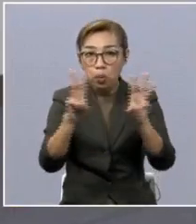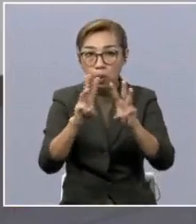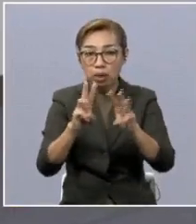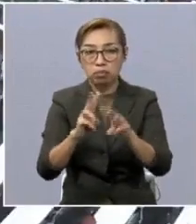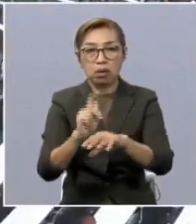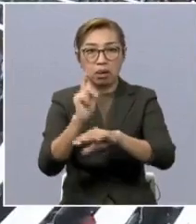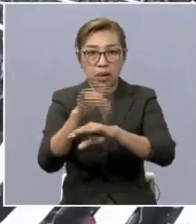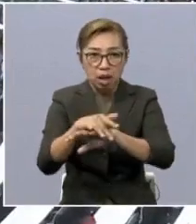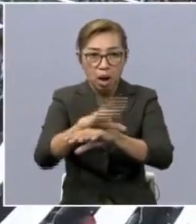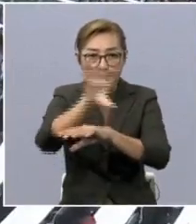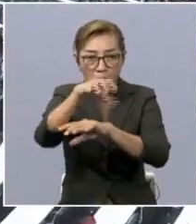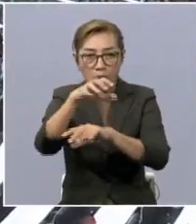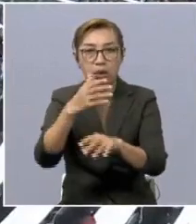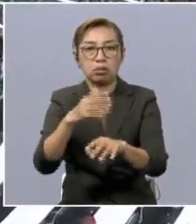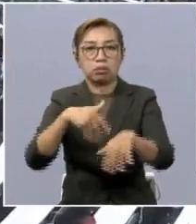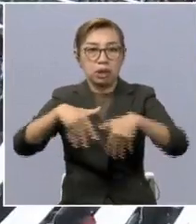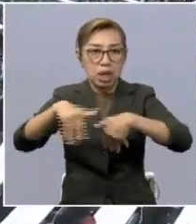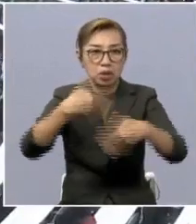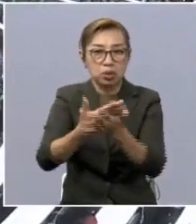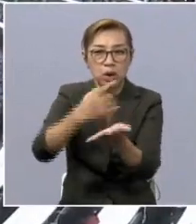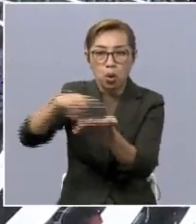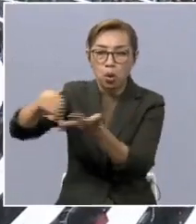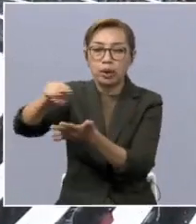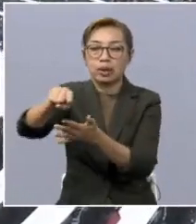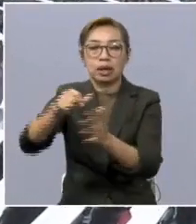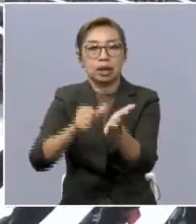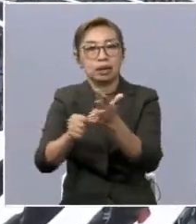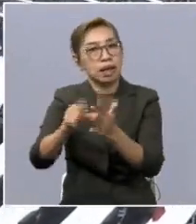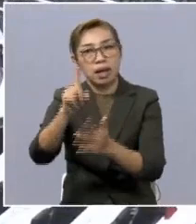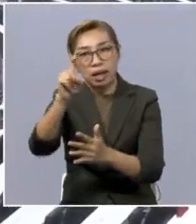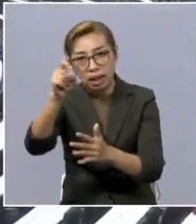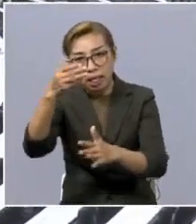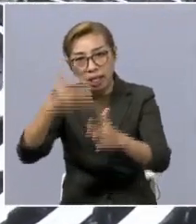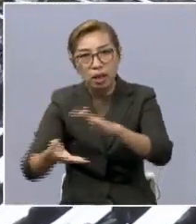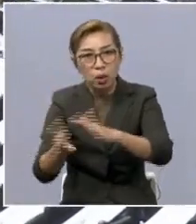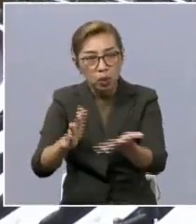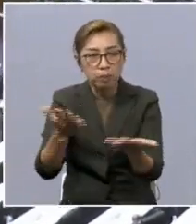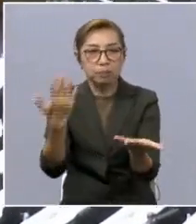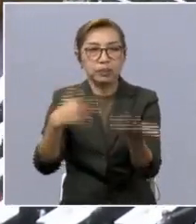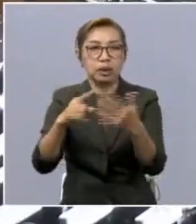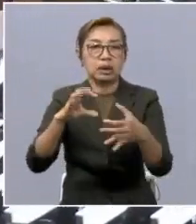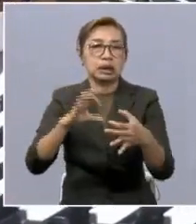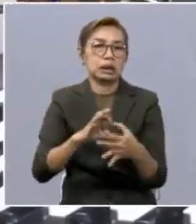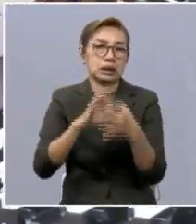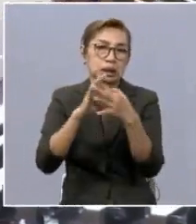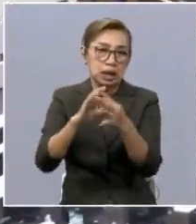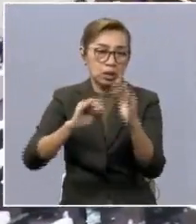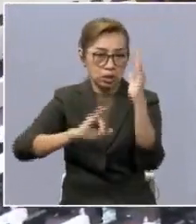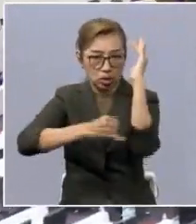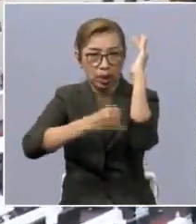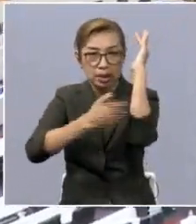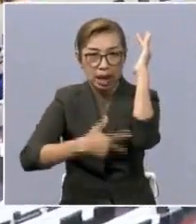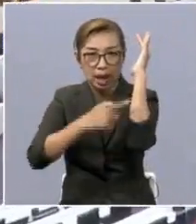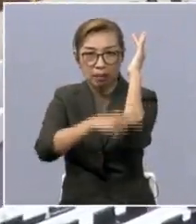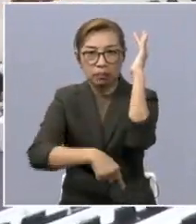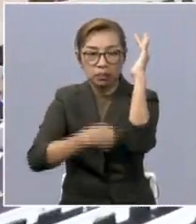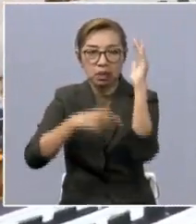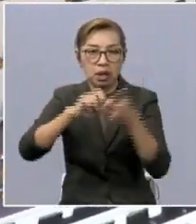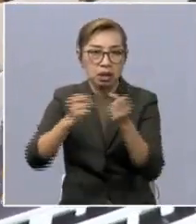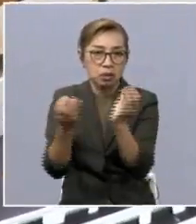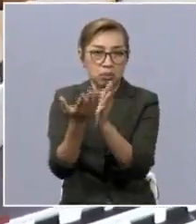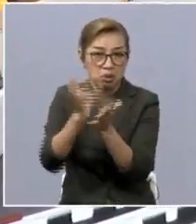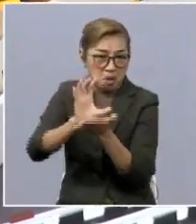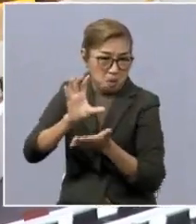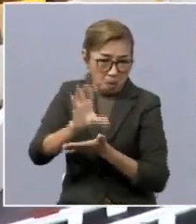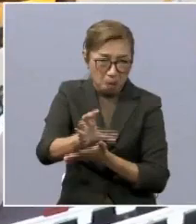ความเดือดร้อนให้กับประชาชนแล้วก็โยงไปถึงนู่นนะครับเรื่องของความมั่นคงจังหวัดชายแดนภาคใต้ซึ่งมีการใช้งบ